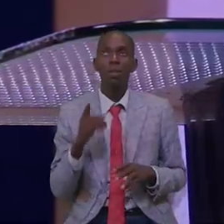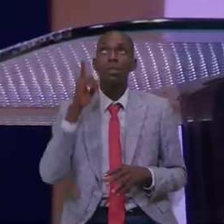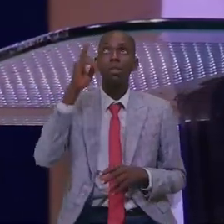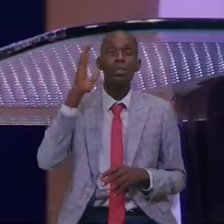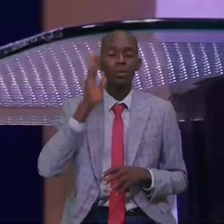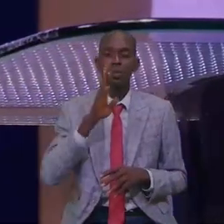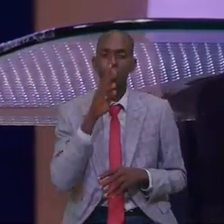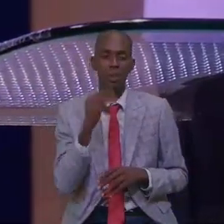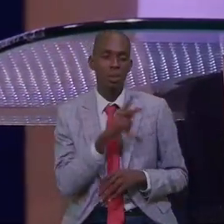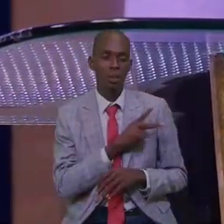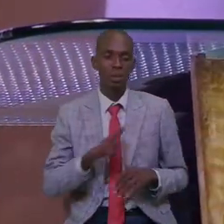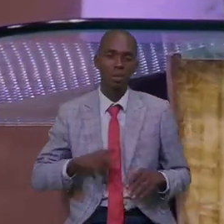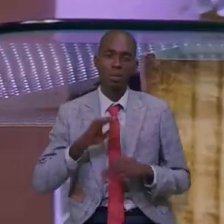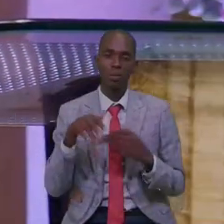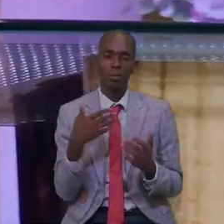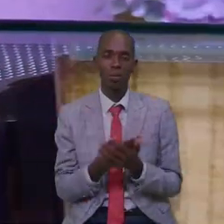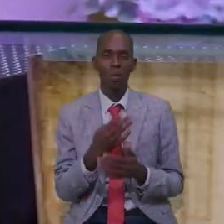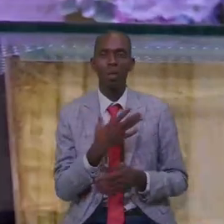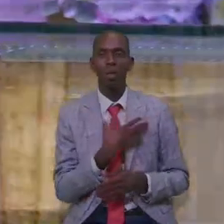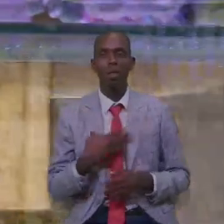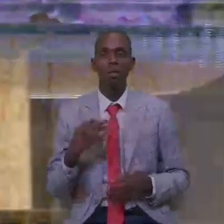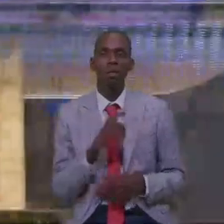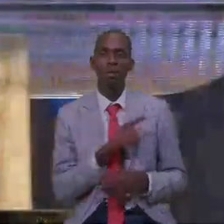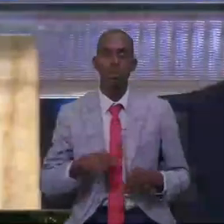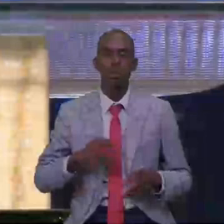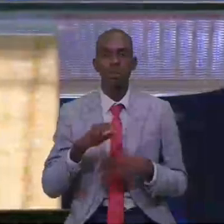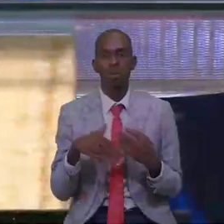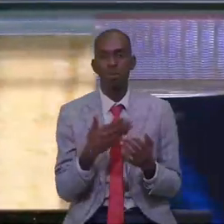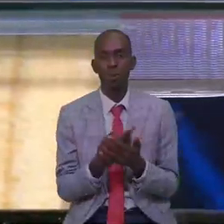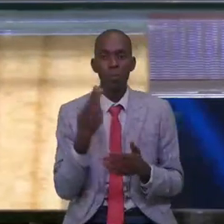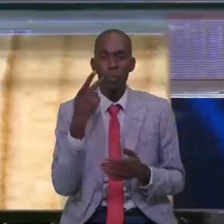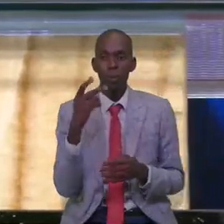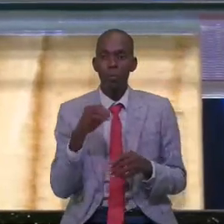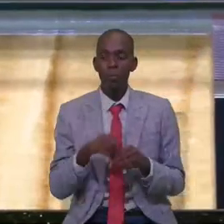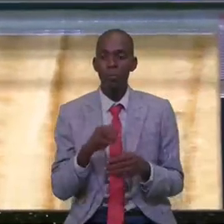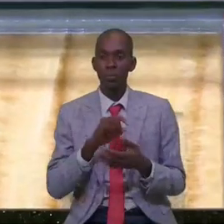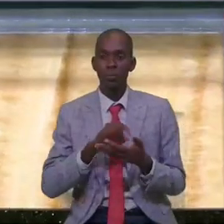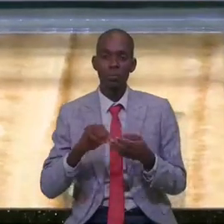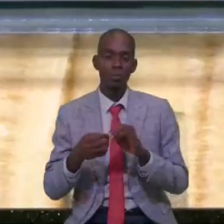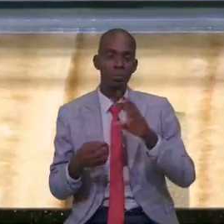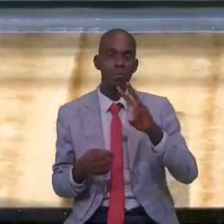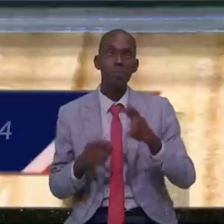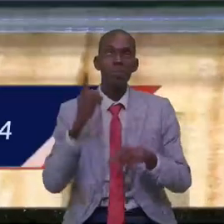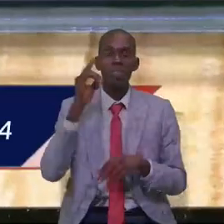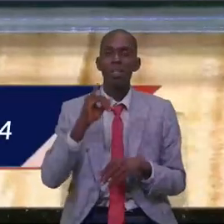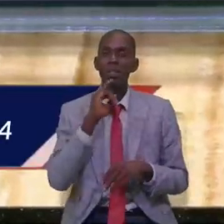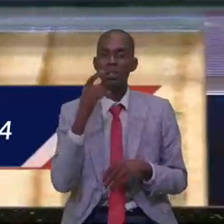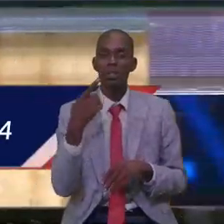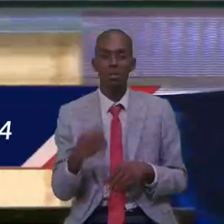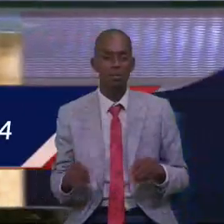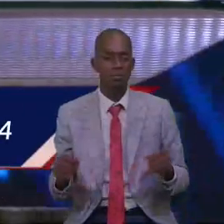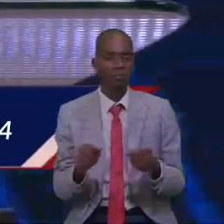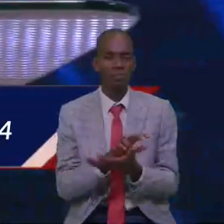seigneur des seigneurs. Voyons numéro 6 ici. Numéro 6, il y a la pierre qui écrase. La pierre qui